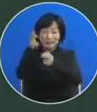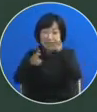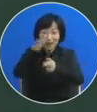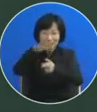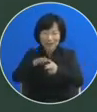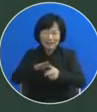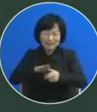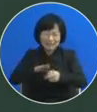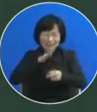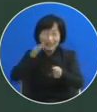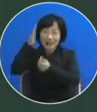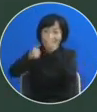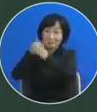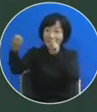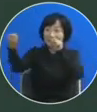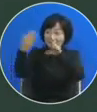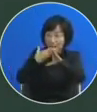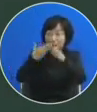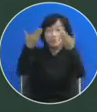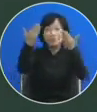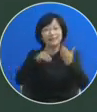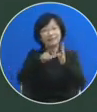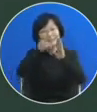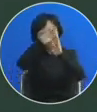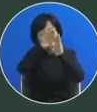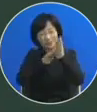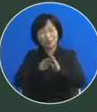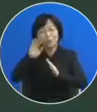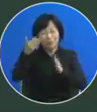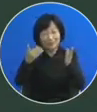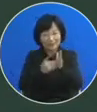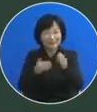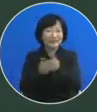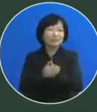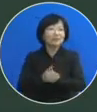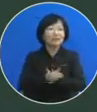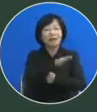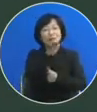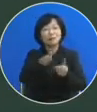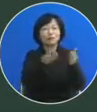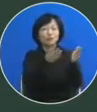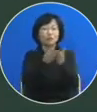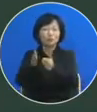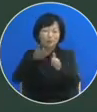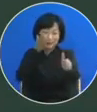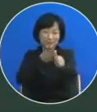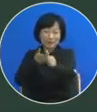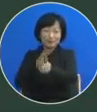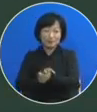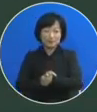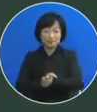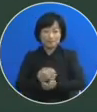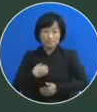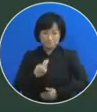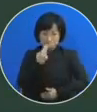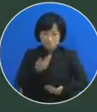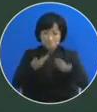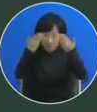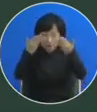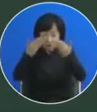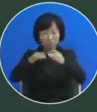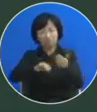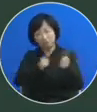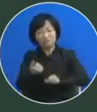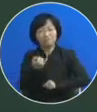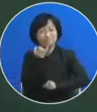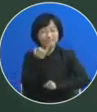home and in your business, the time for real answers has come. 준비해라. Prepare. 어느 정도요? To what extent? 생명 걸 준비해라. To the point of